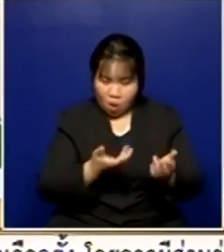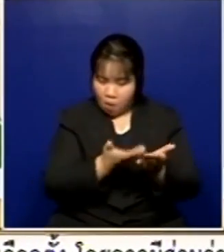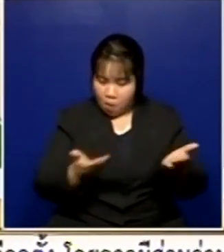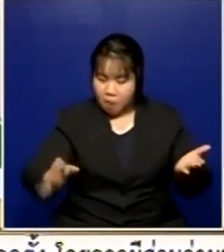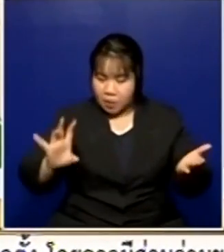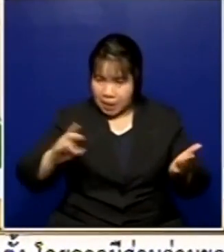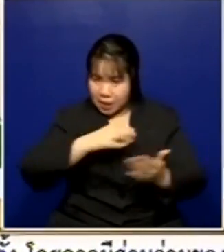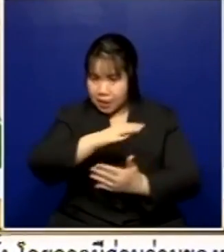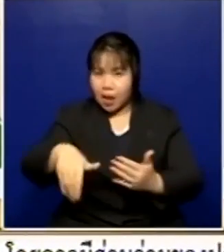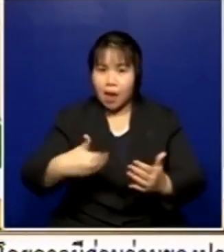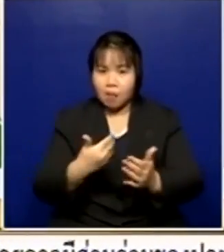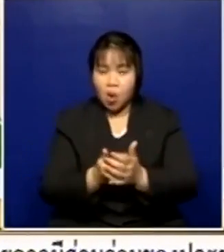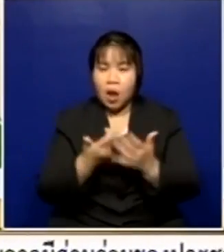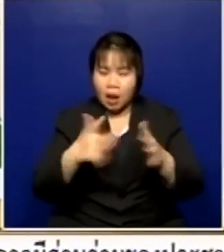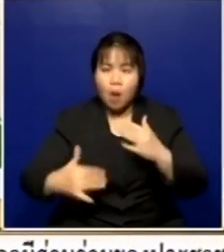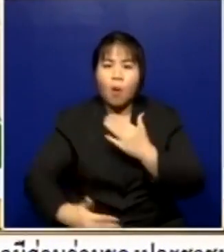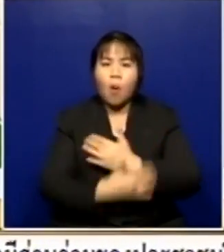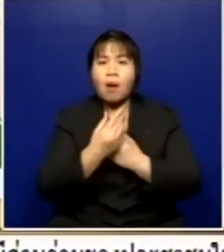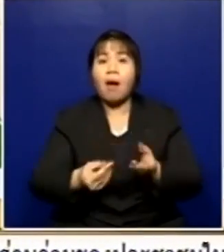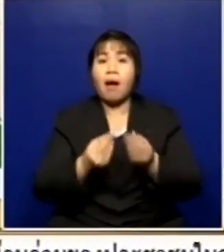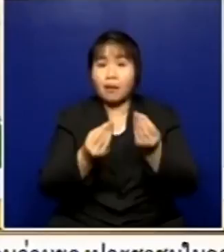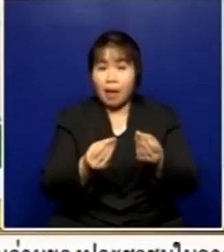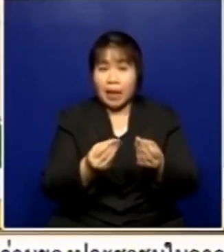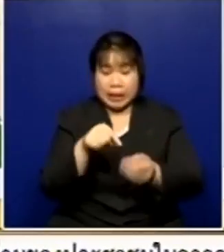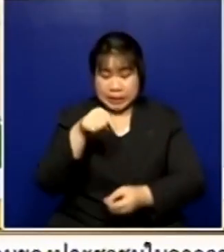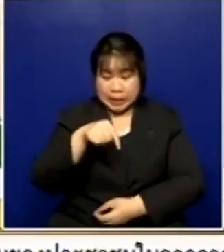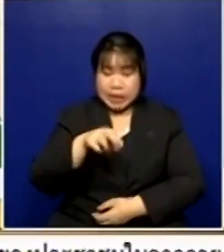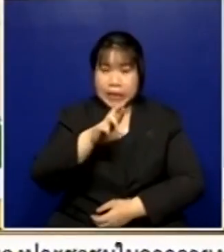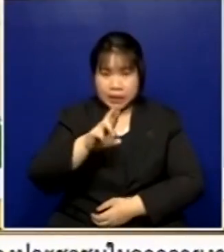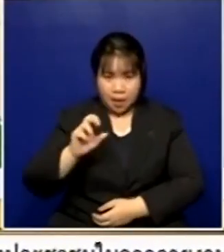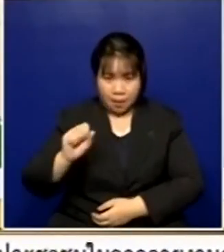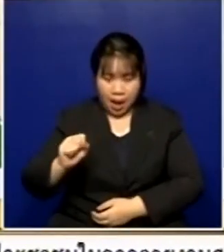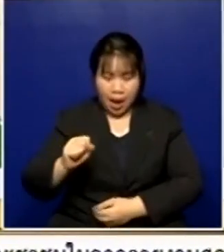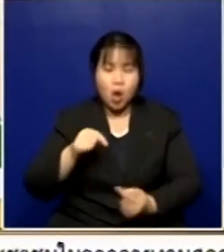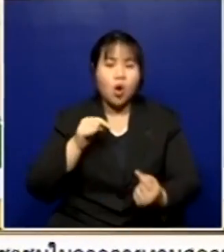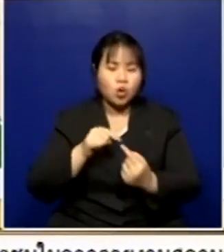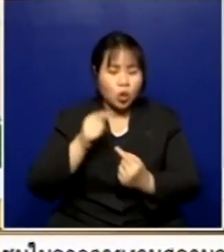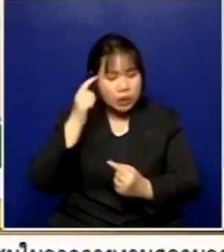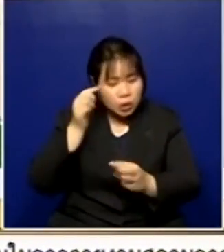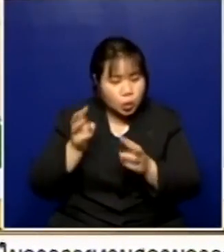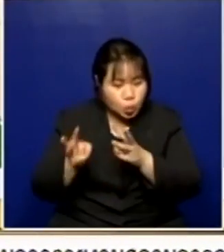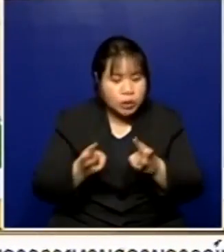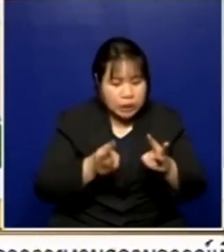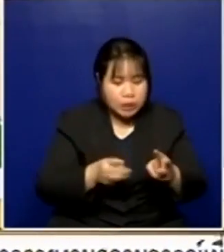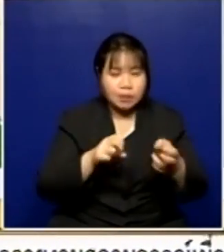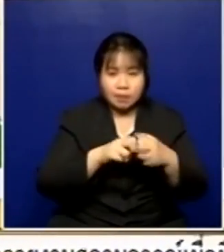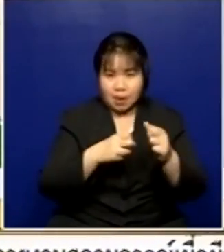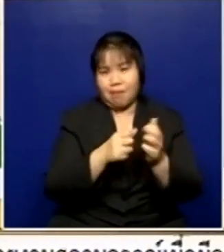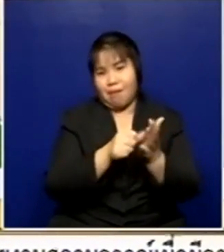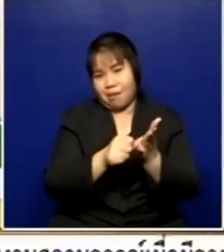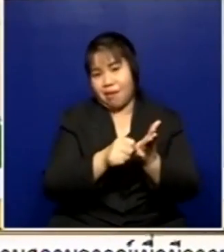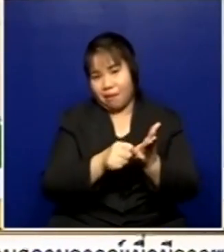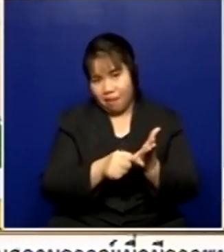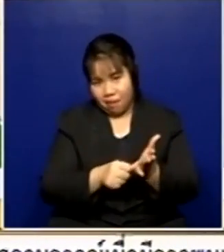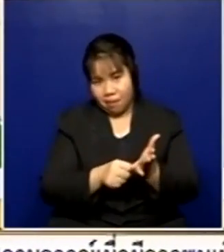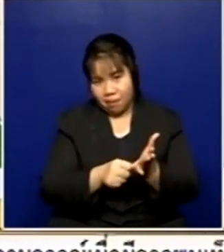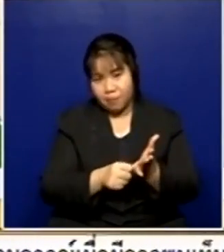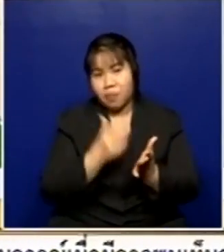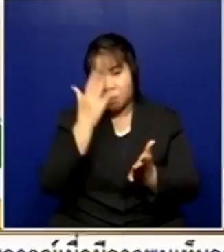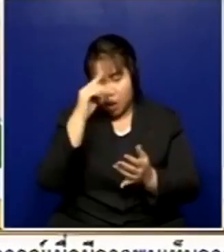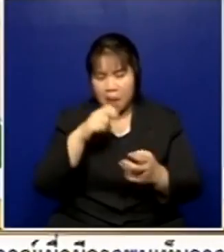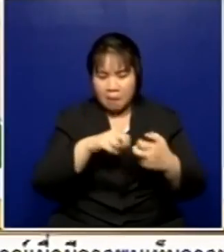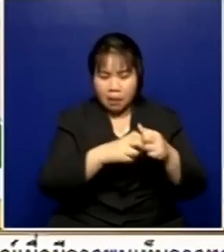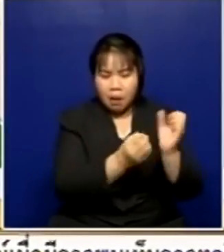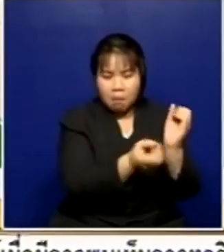เพื่อที่จะเปิดโอกาสให้รัฐสภาแห่งนี้เป็นพื้นที่ของการหาทางออกจากวิกฤตกับความขัดและ